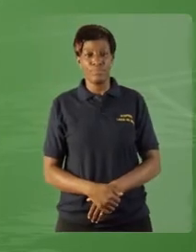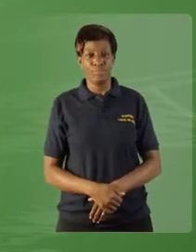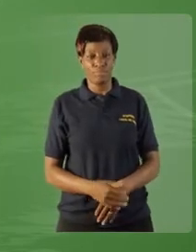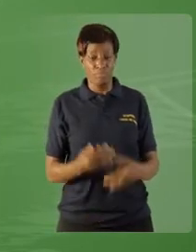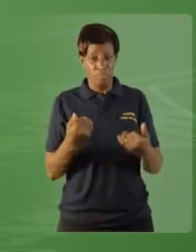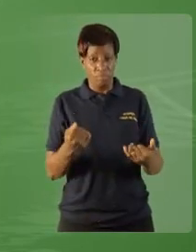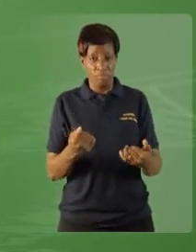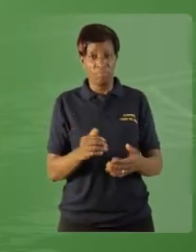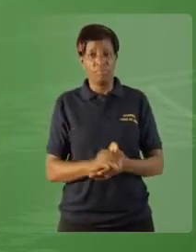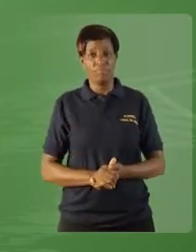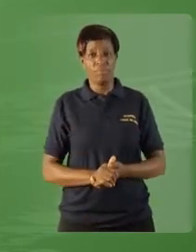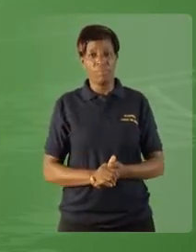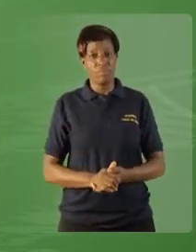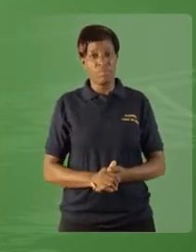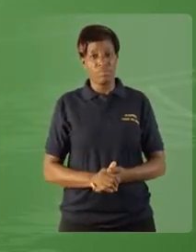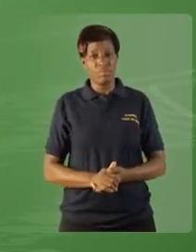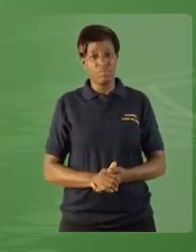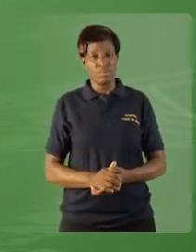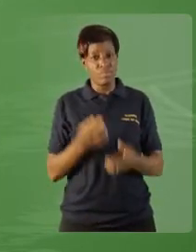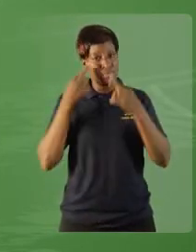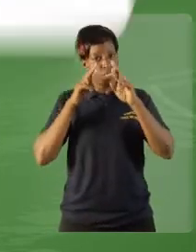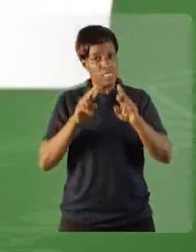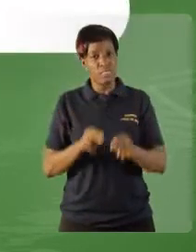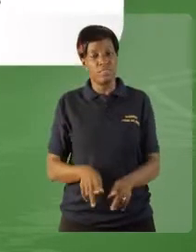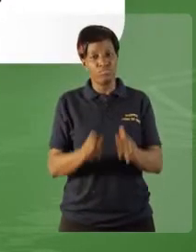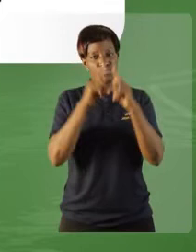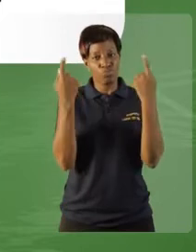Passons à la lecture de notre corpus.